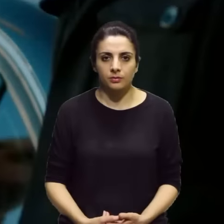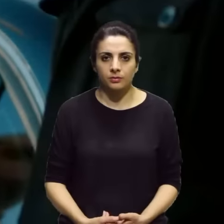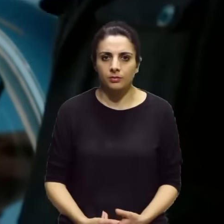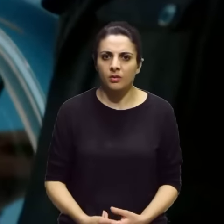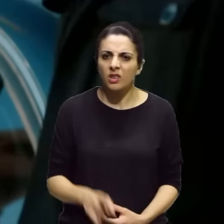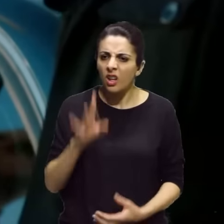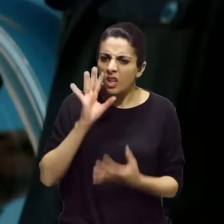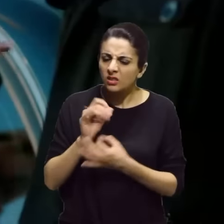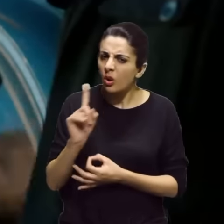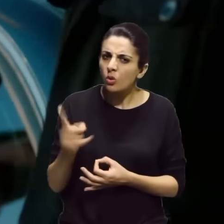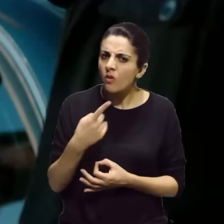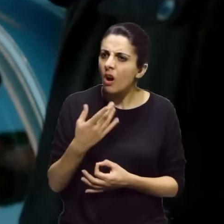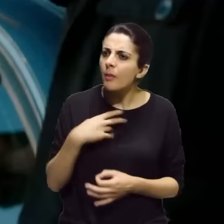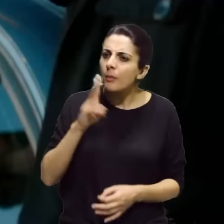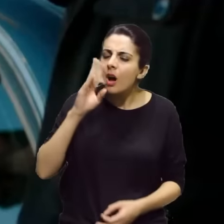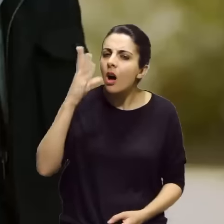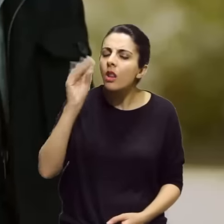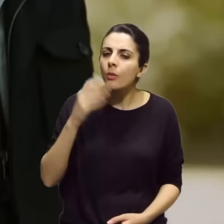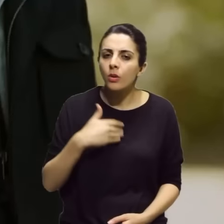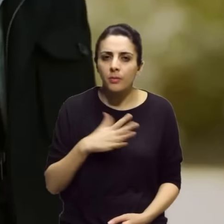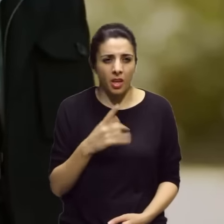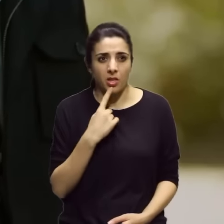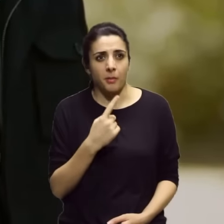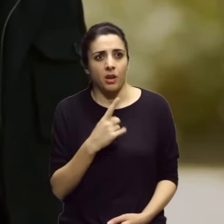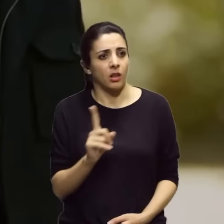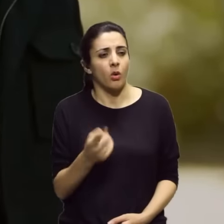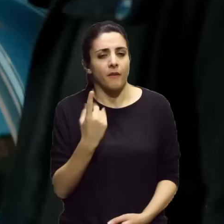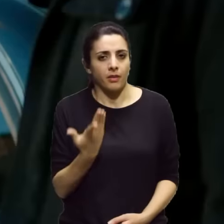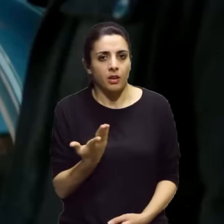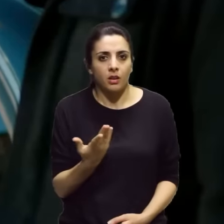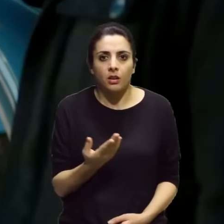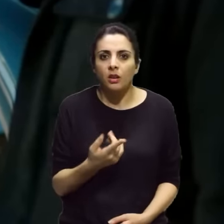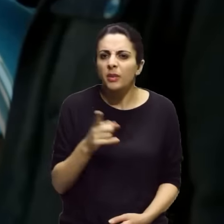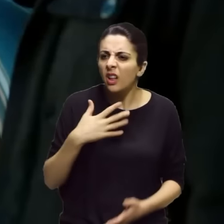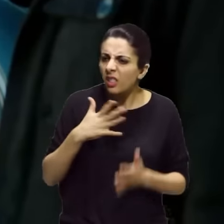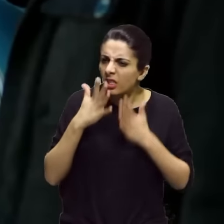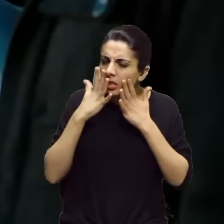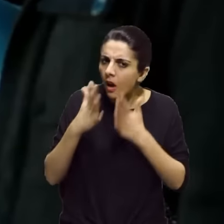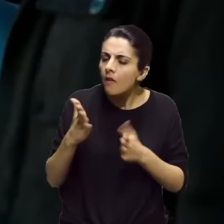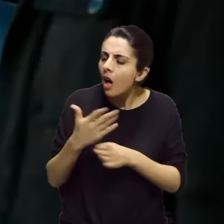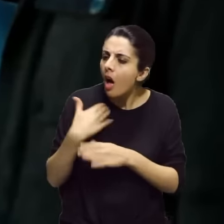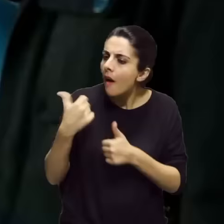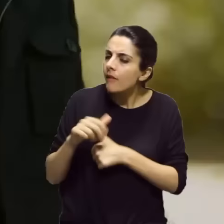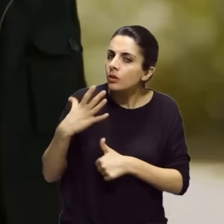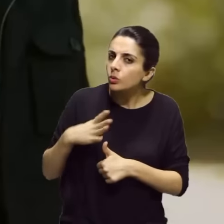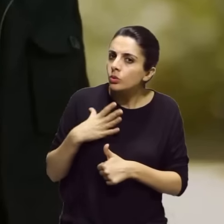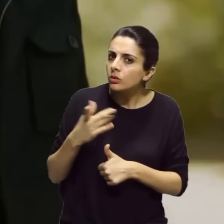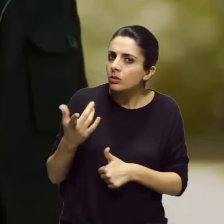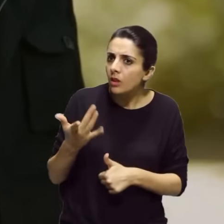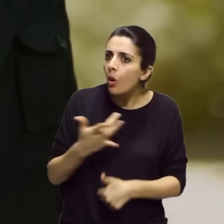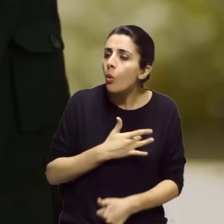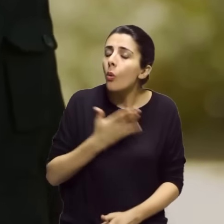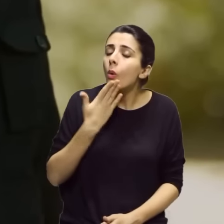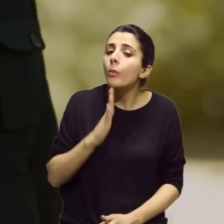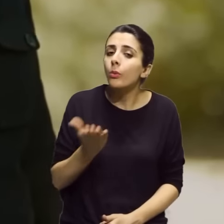Ya sen nasıl bir insansın ya? Aklım almıyor. Ne demek nasıl bir insanım? Ya senden bu kadar nefret eden biriyle niye evlenmek istiyorsun? Gurursuz